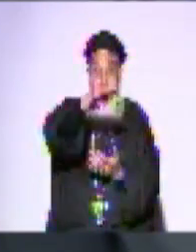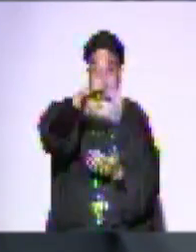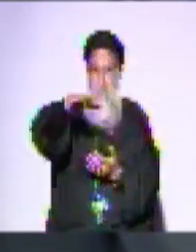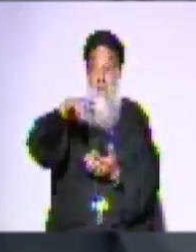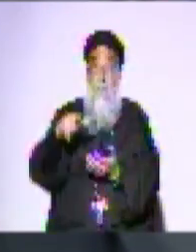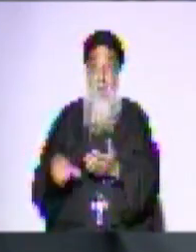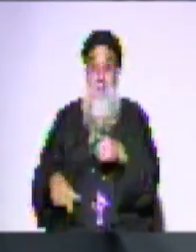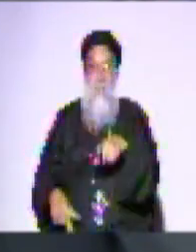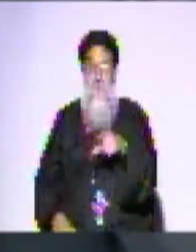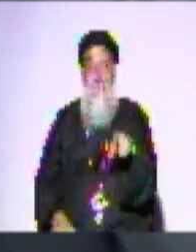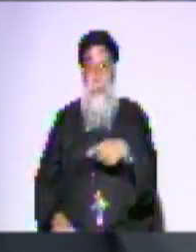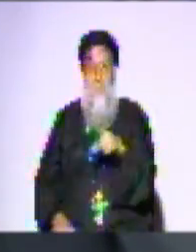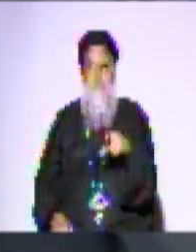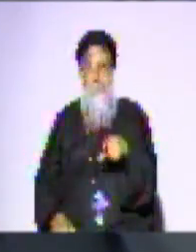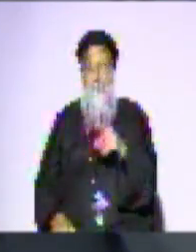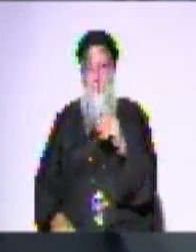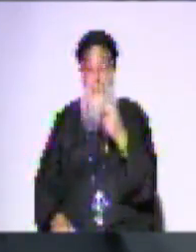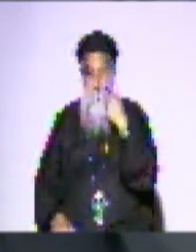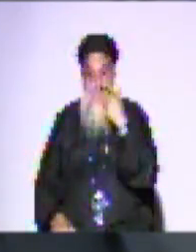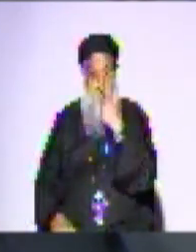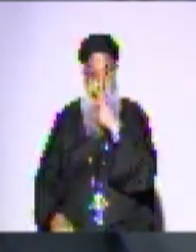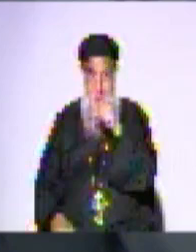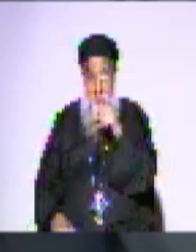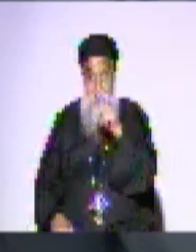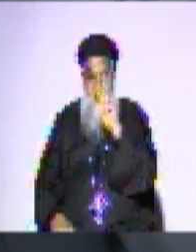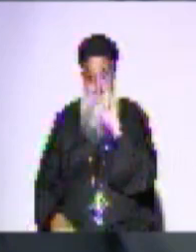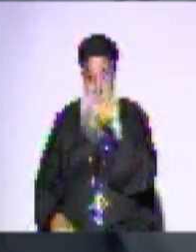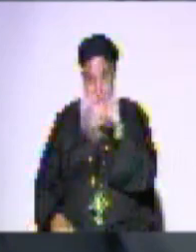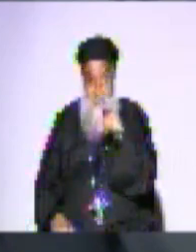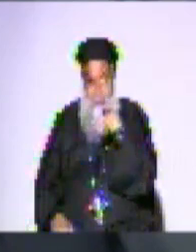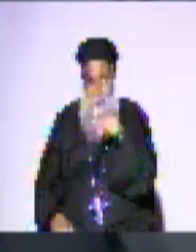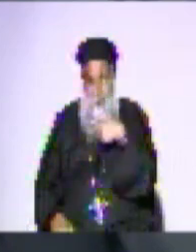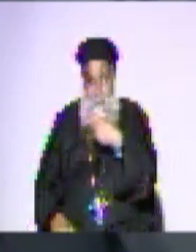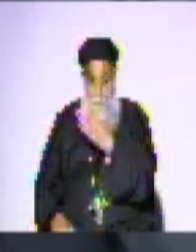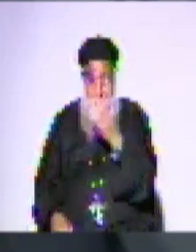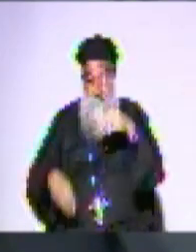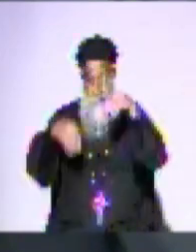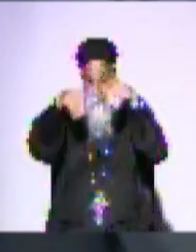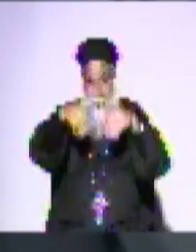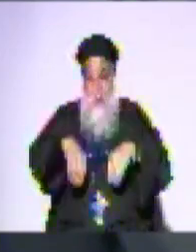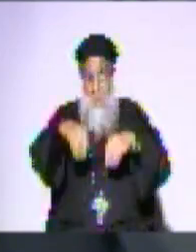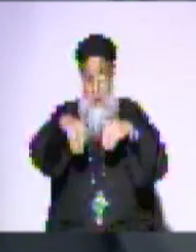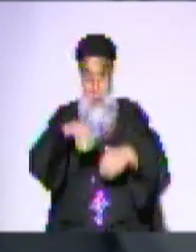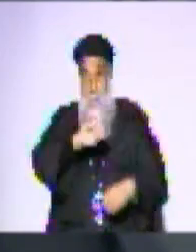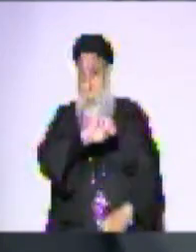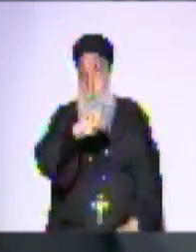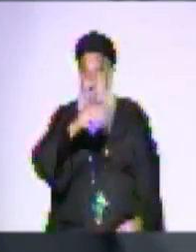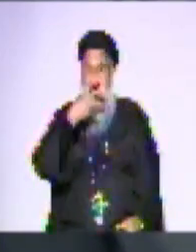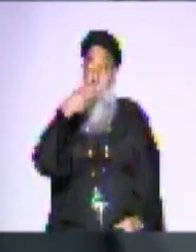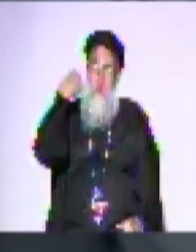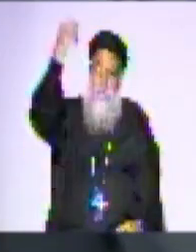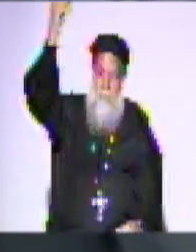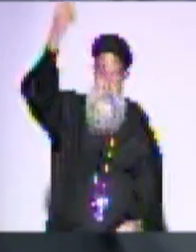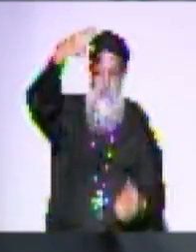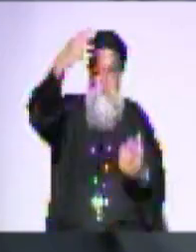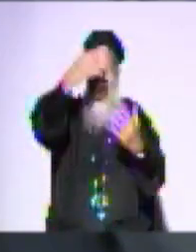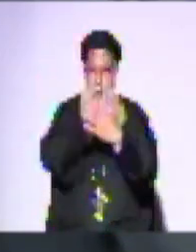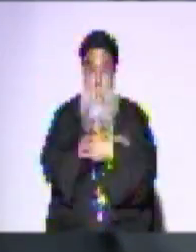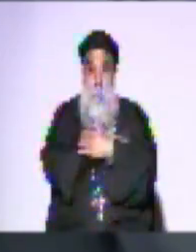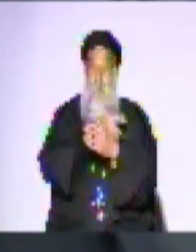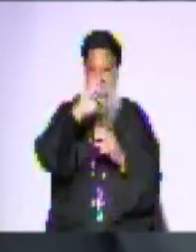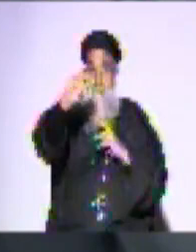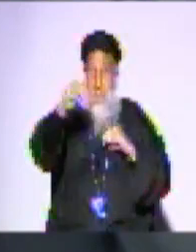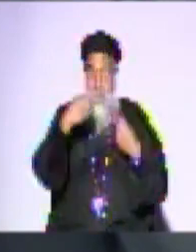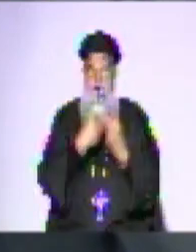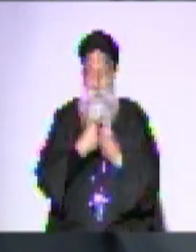إيه؟ أترى يستطيع أحد أن يمنع الماء حتى لا يعتمد هؤلاء الذين قبلوا الروح القدس كما نحن أيضا؟